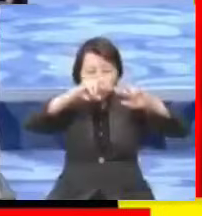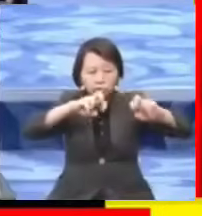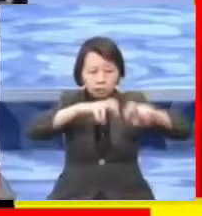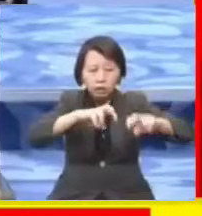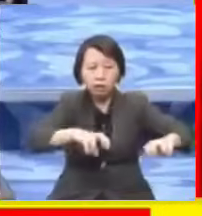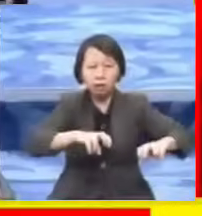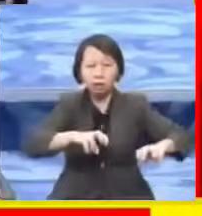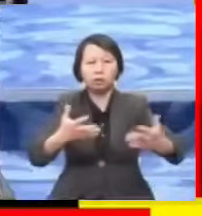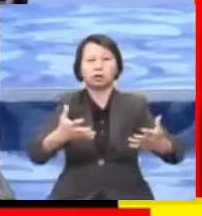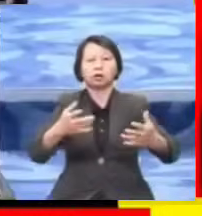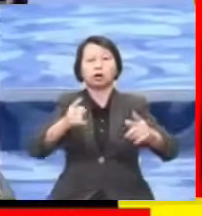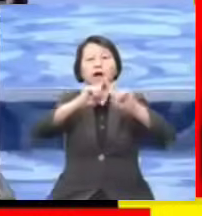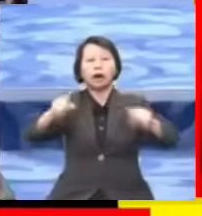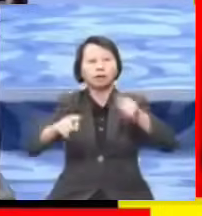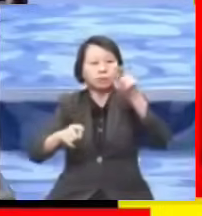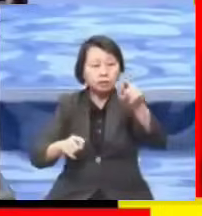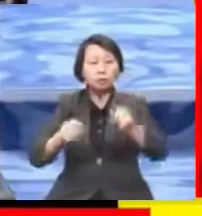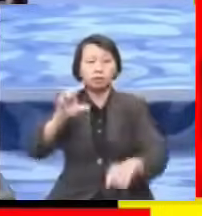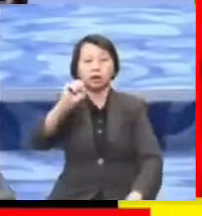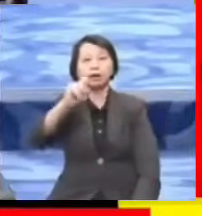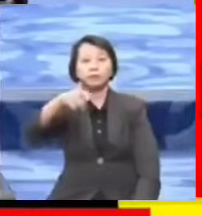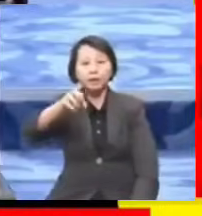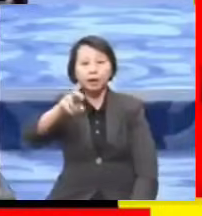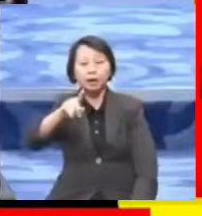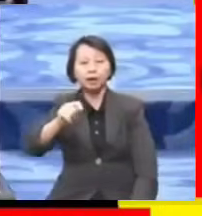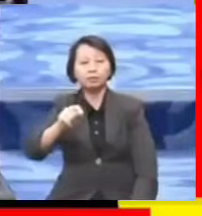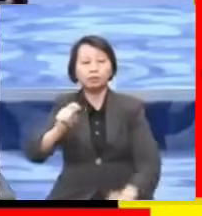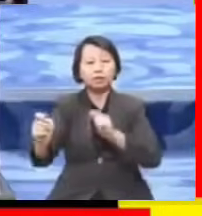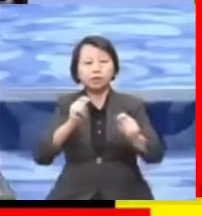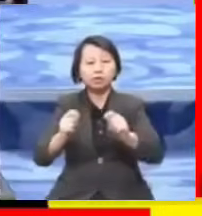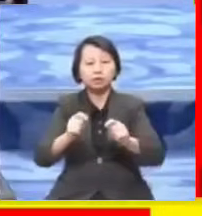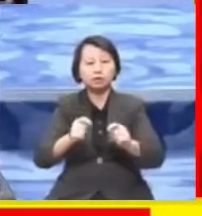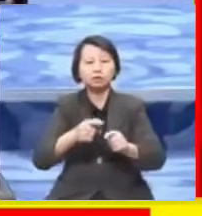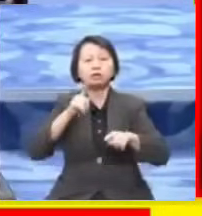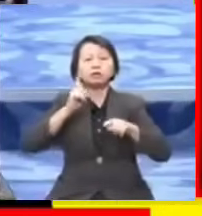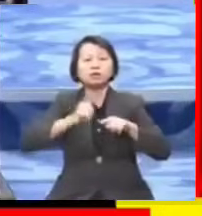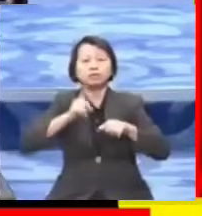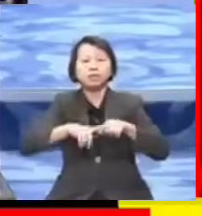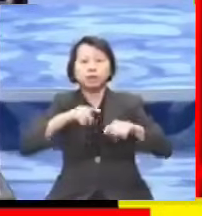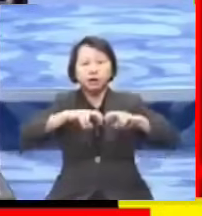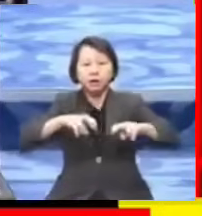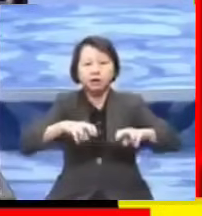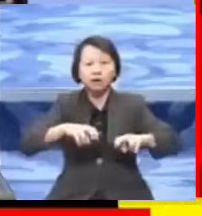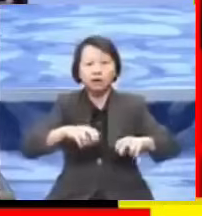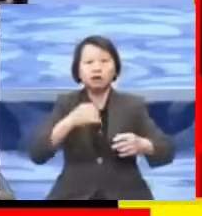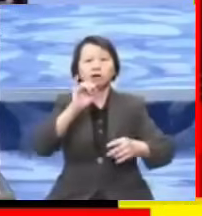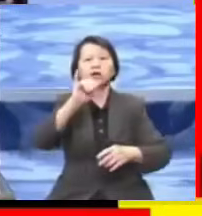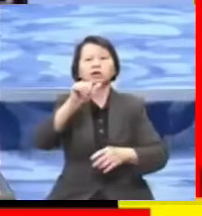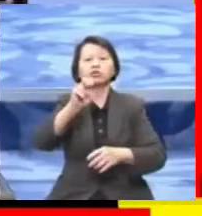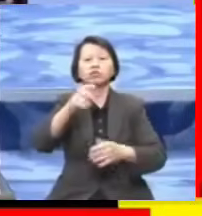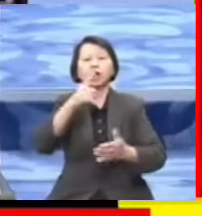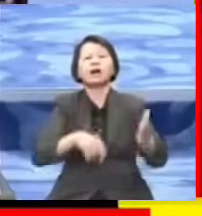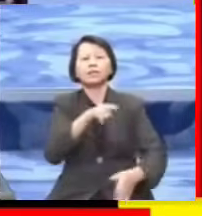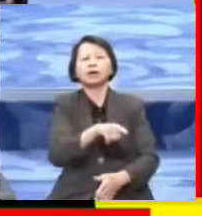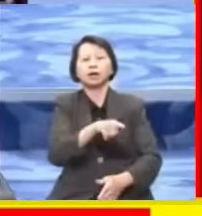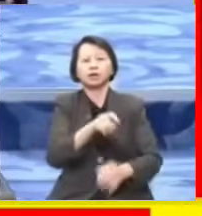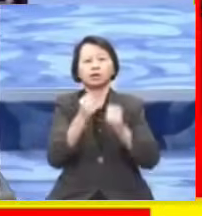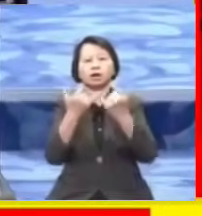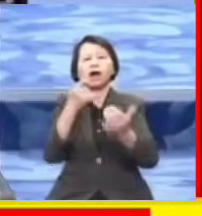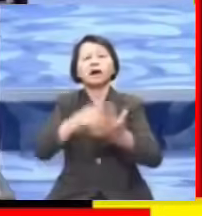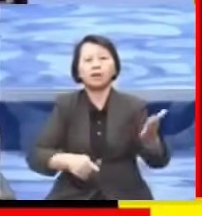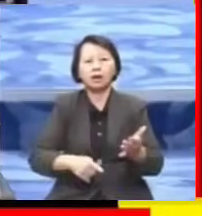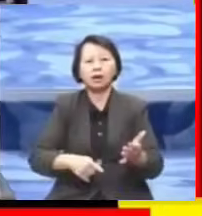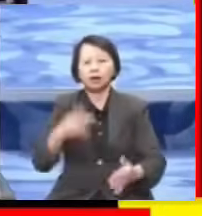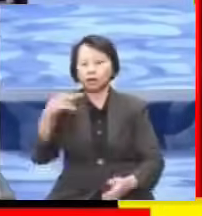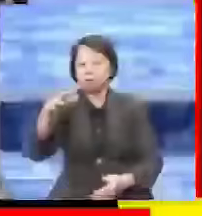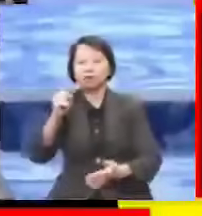Tapi SPRM harus bertindak berdasarkan siasatan. Isu dia apa? Syarikat apa? Kes apa?